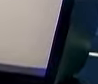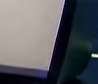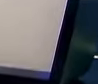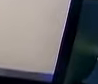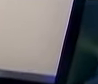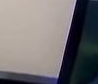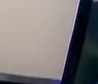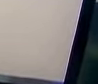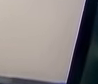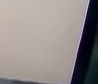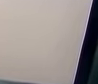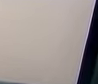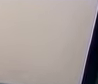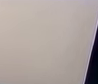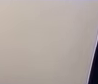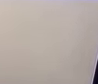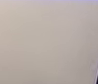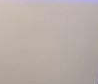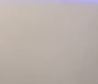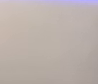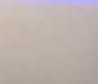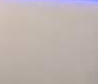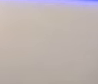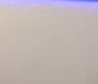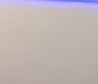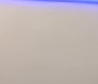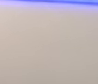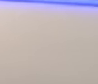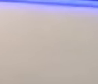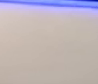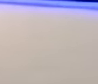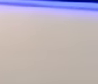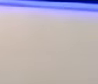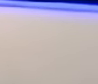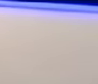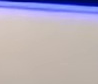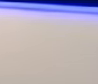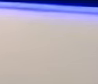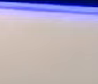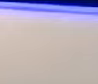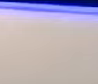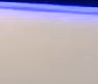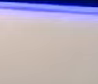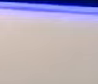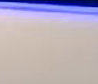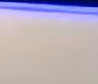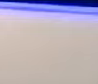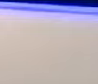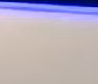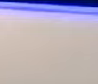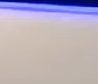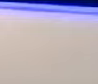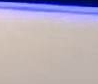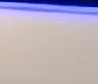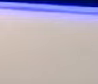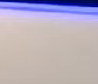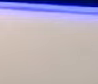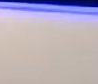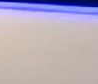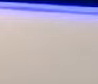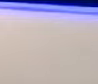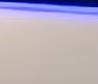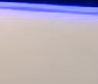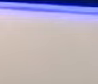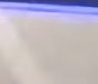Assalamualaikum dan salam sejahtera saya shahril sarafuddin dan saya Siti m AB Aziz berikut paparan utama edisi Ahad 19